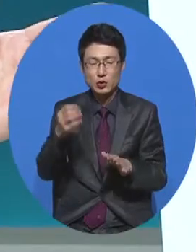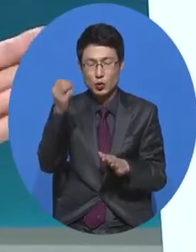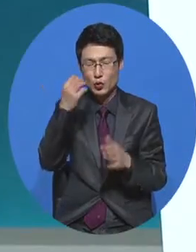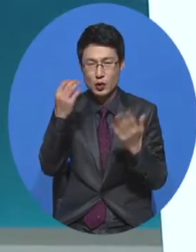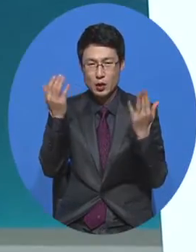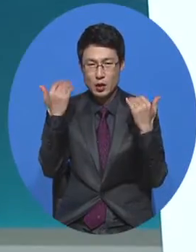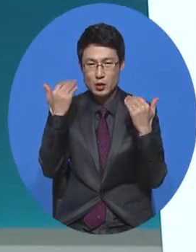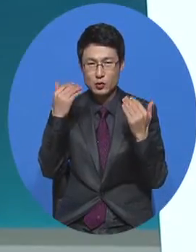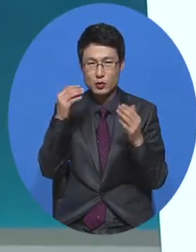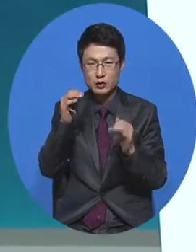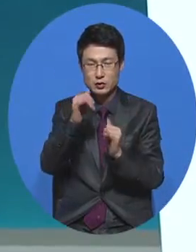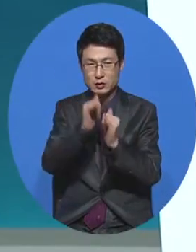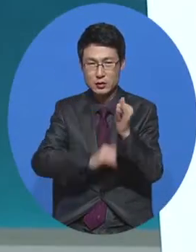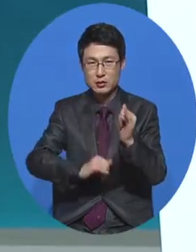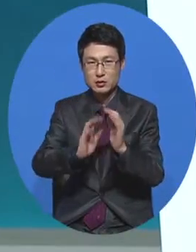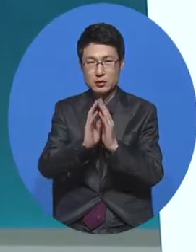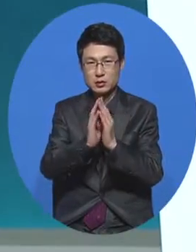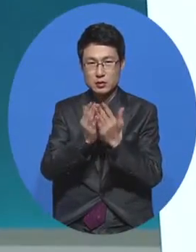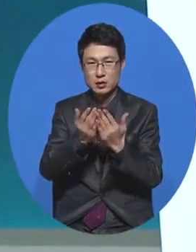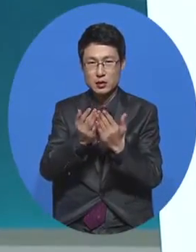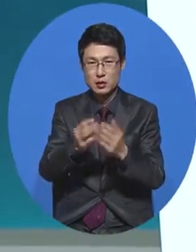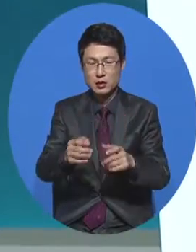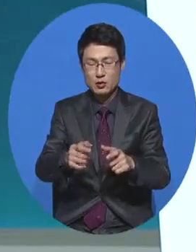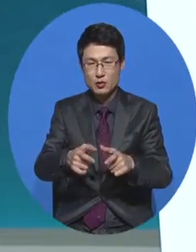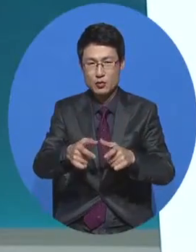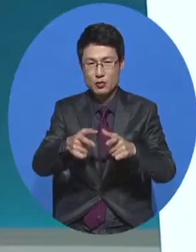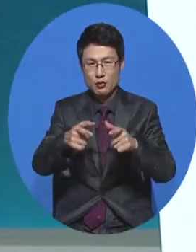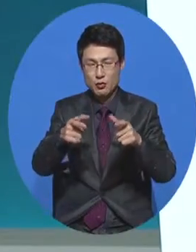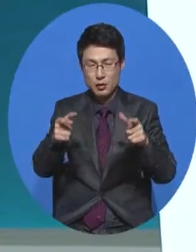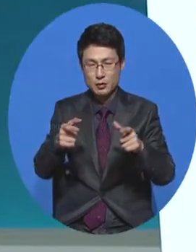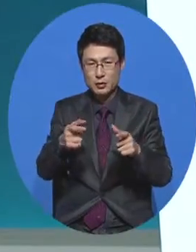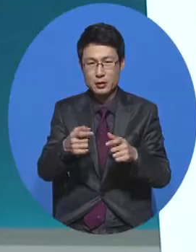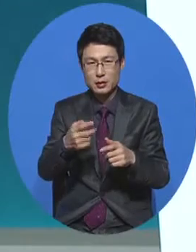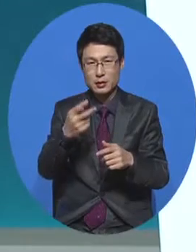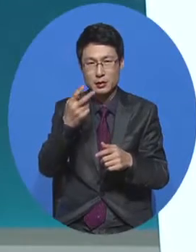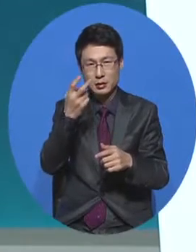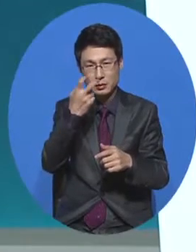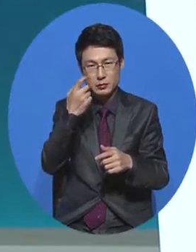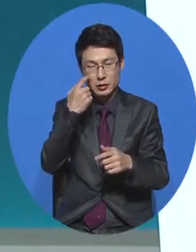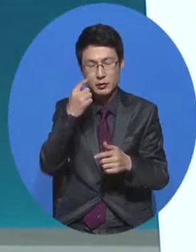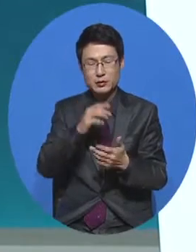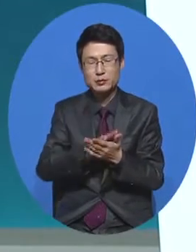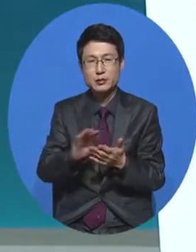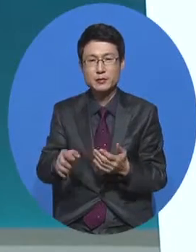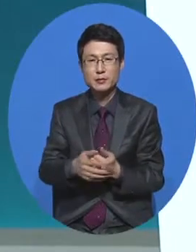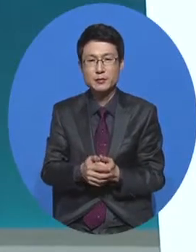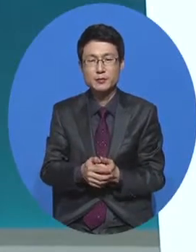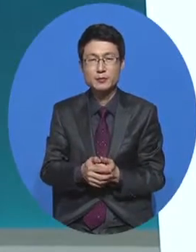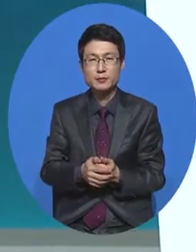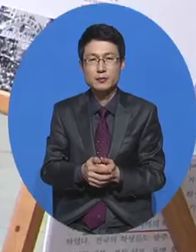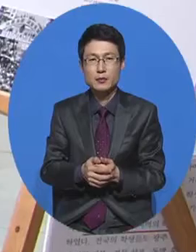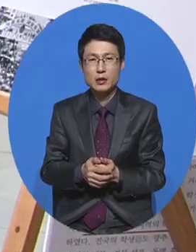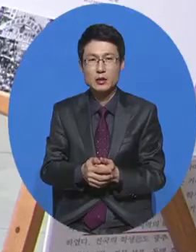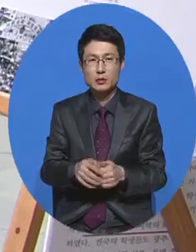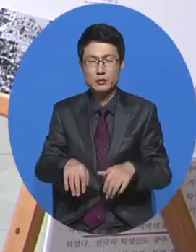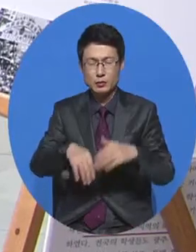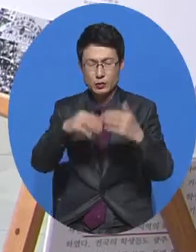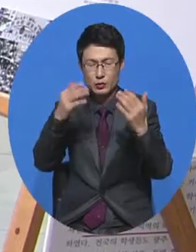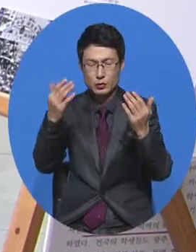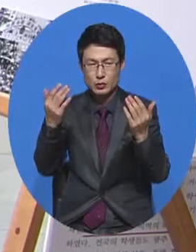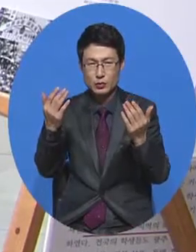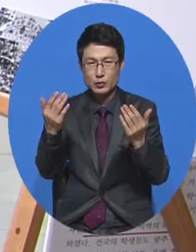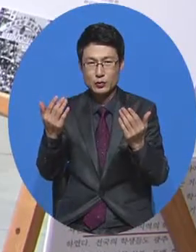역사교과서 요즘 확대를 해 봤는데요 가지고 오셨군요 내니 실제로 전체